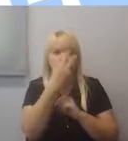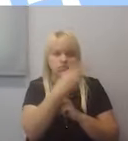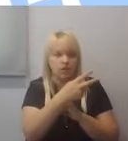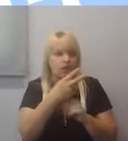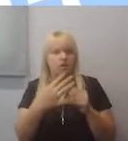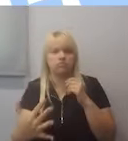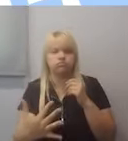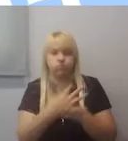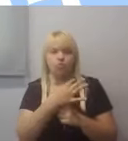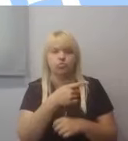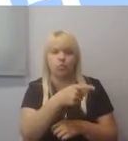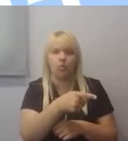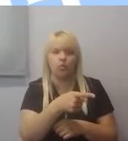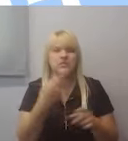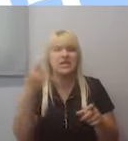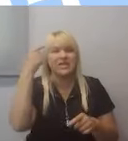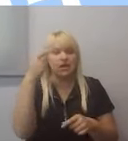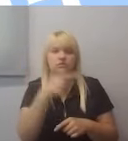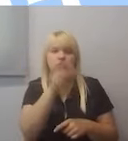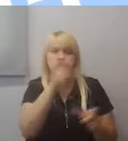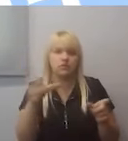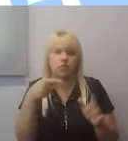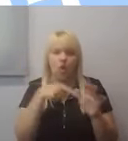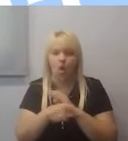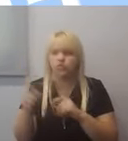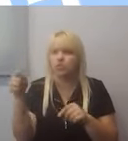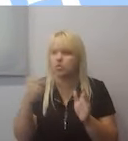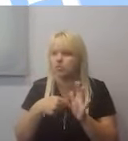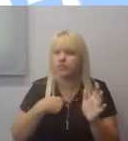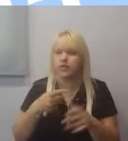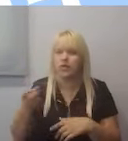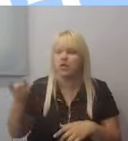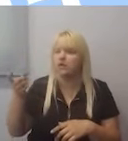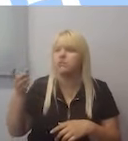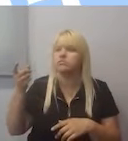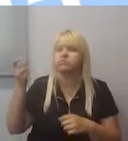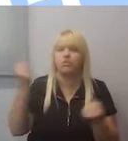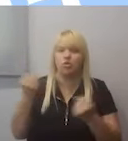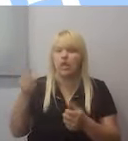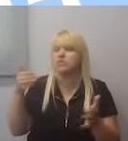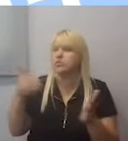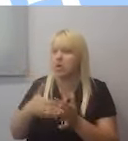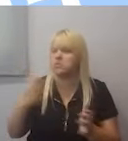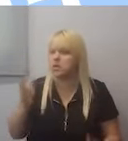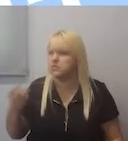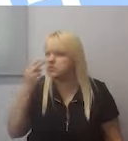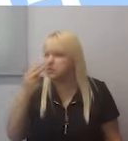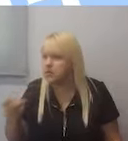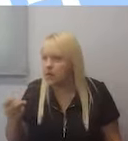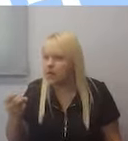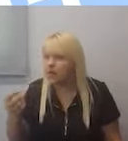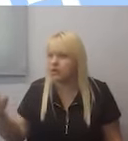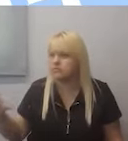iedomājieties tos cilvēkus kas kontrolpunktā ja viņiem tas transportlīdzeklis jāapstādina ja respektīvi visas šīs te aktivitātes vai zvērības vai